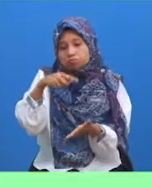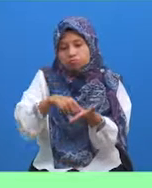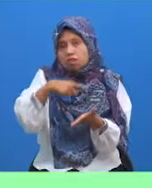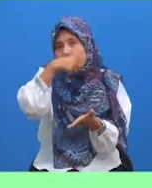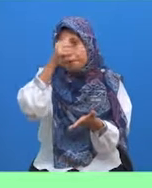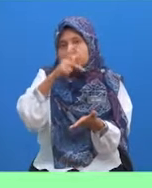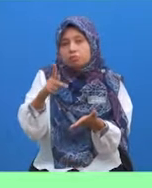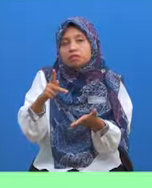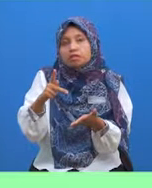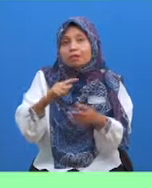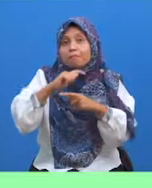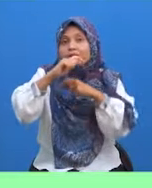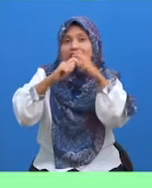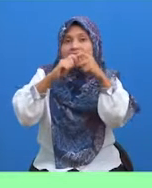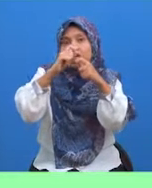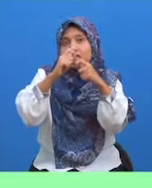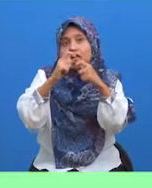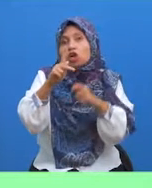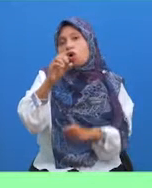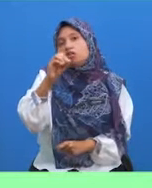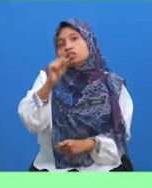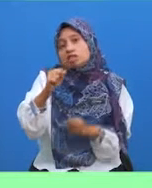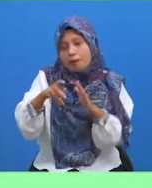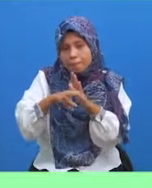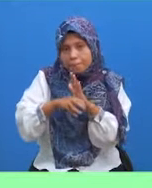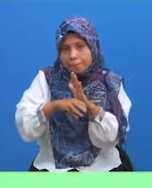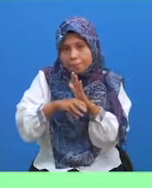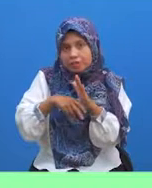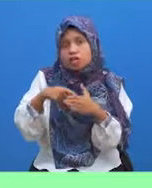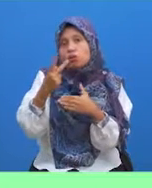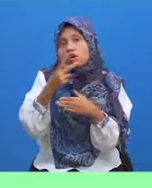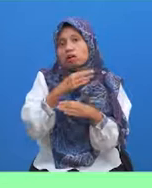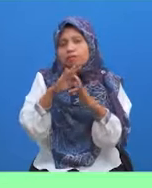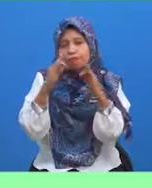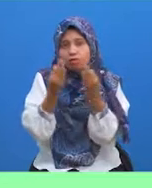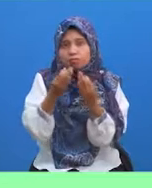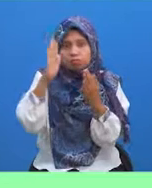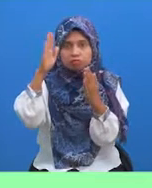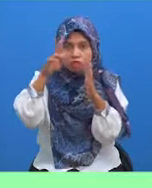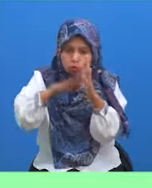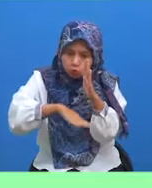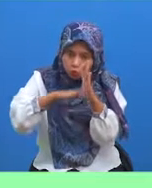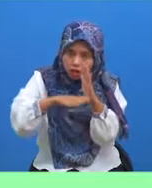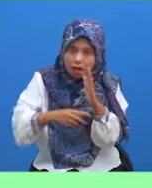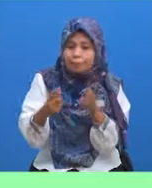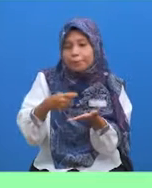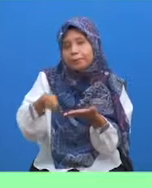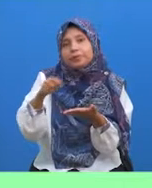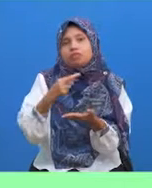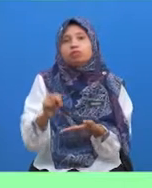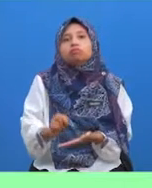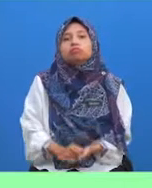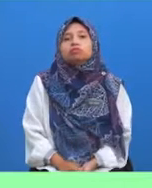menyebabkan meningkatkan kos pengeluaran dan firma akan mengurangkan penawaran